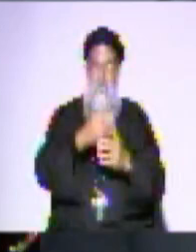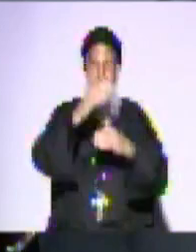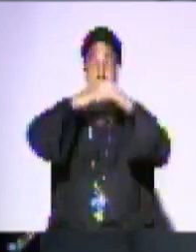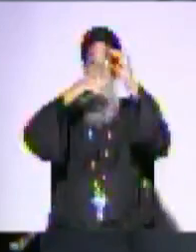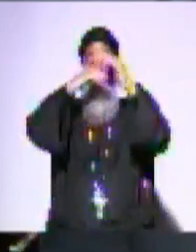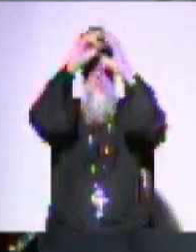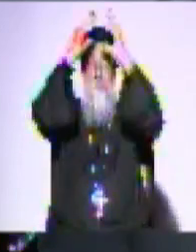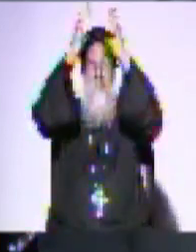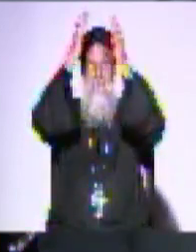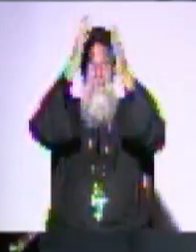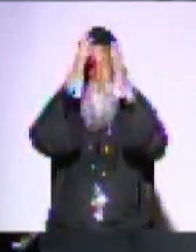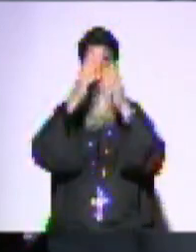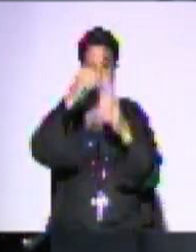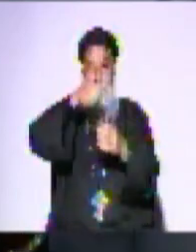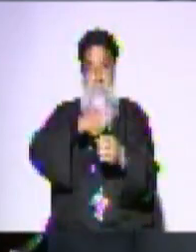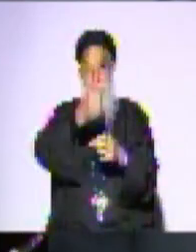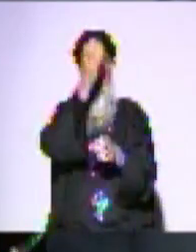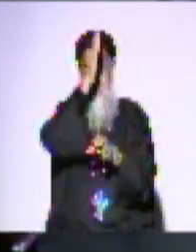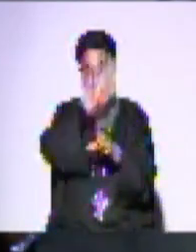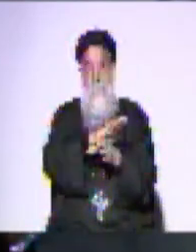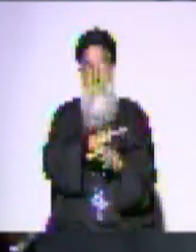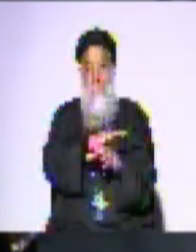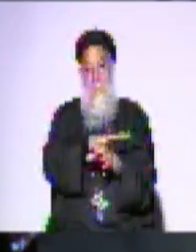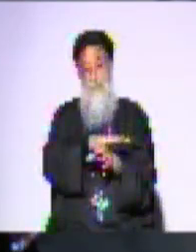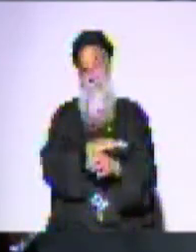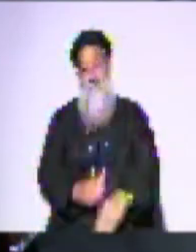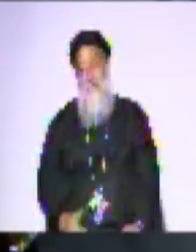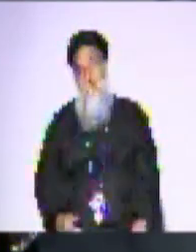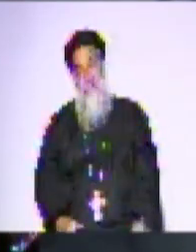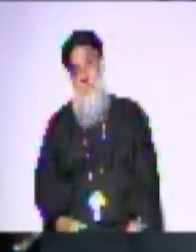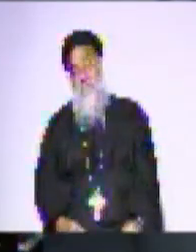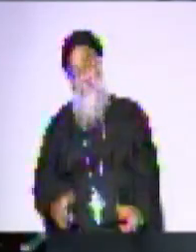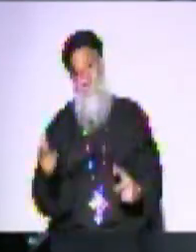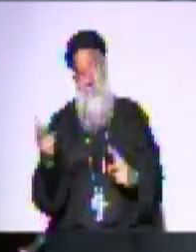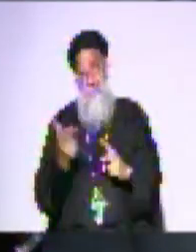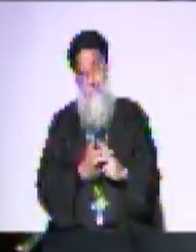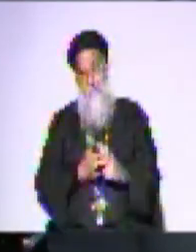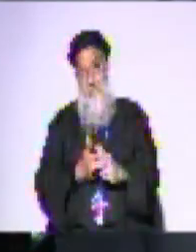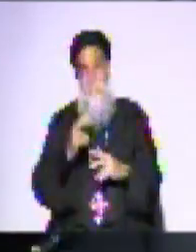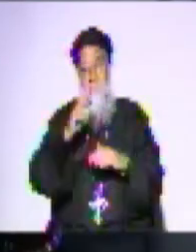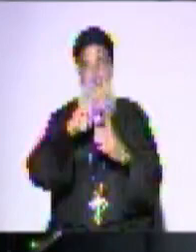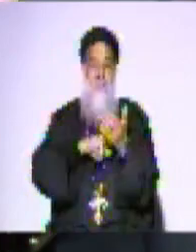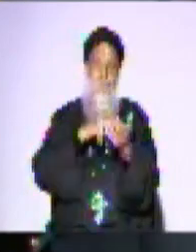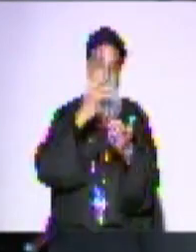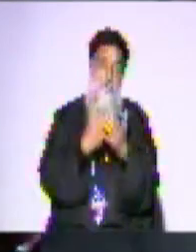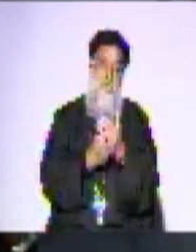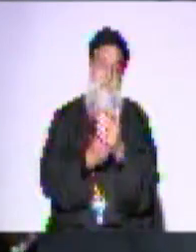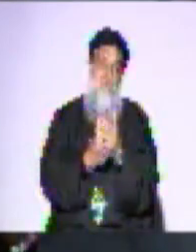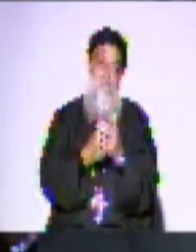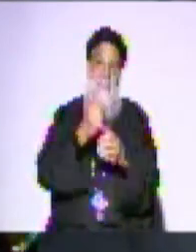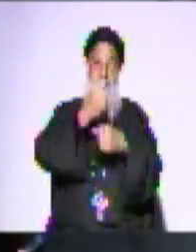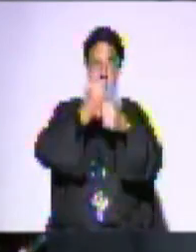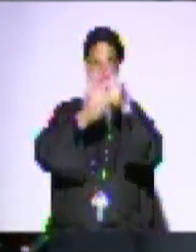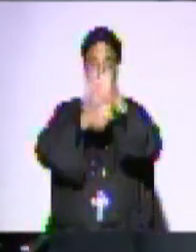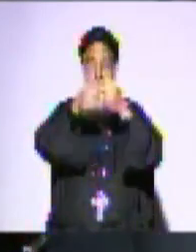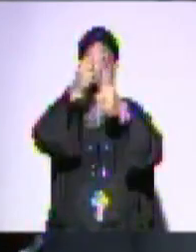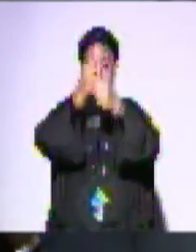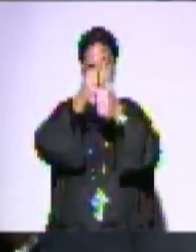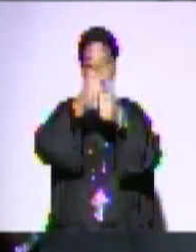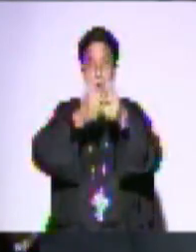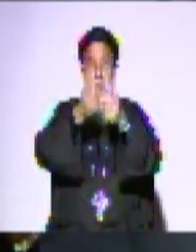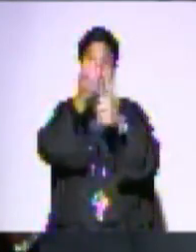في سلوام وقتلهم. حادثة أخرى حصلت أن في ناس سقط عليهم مبنى أو برج وقتلهم